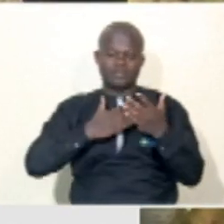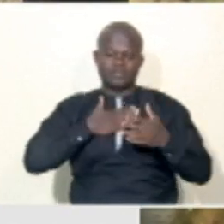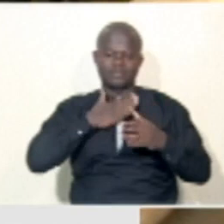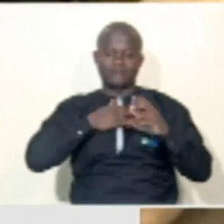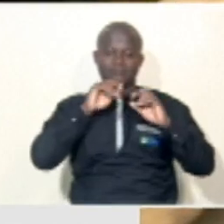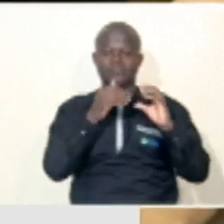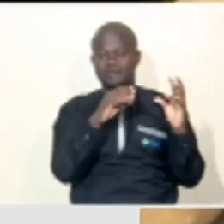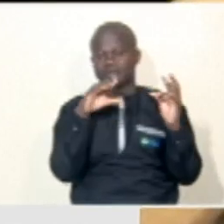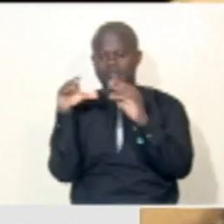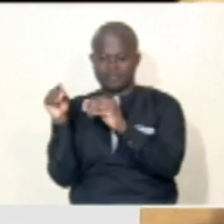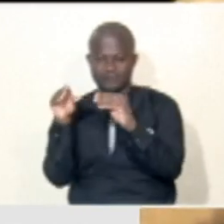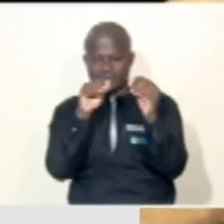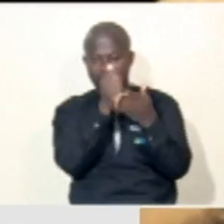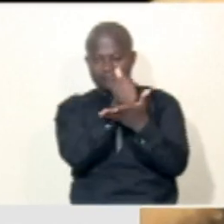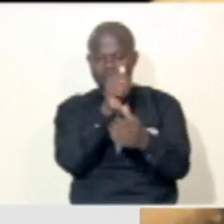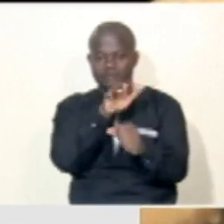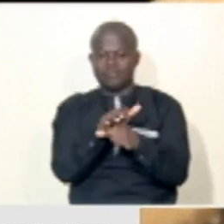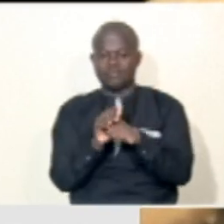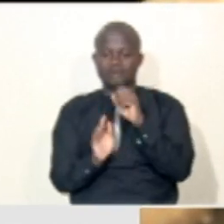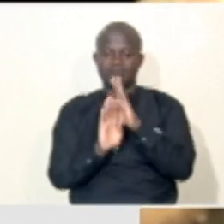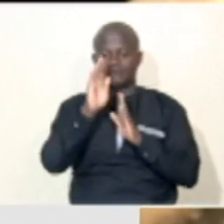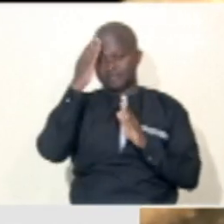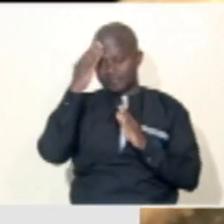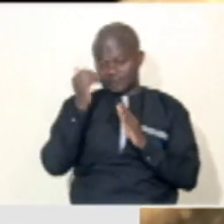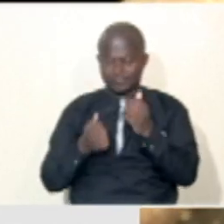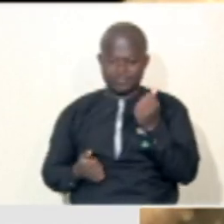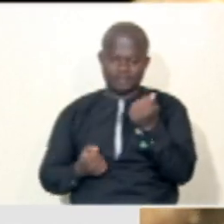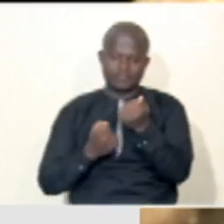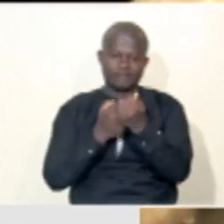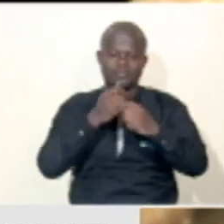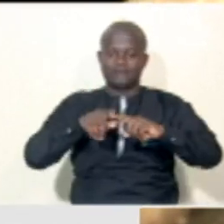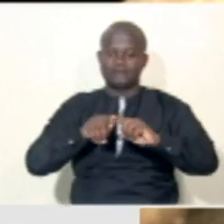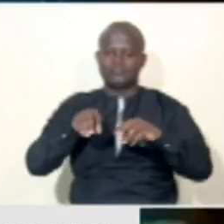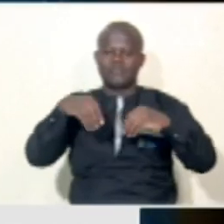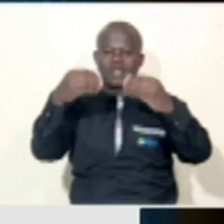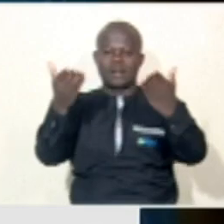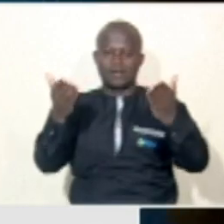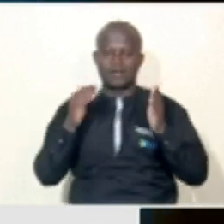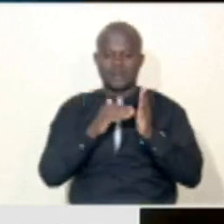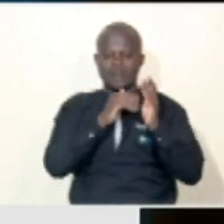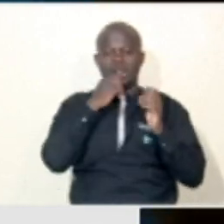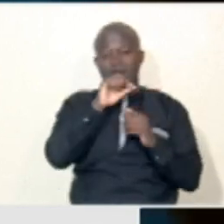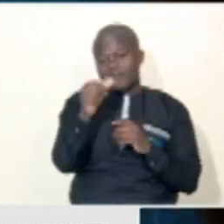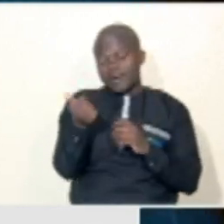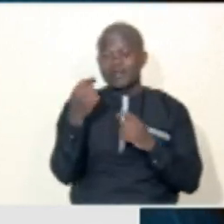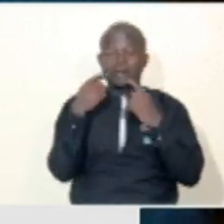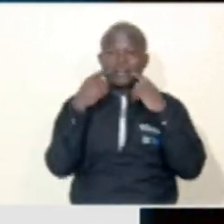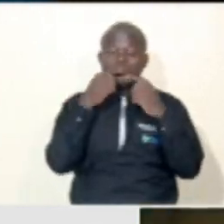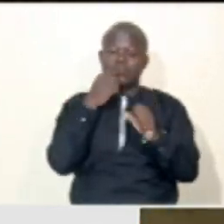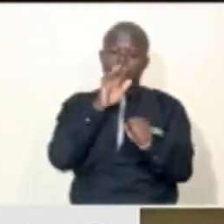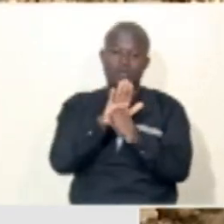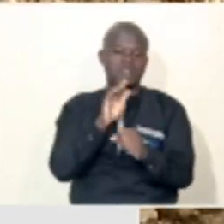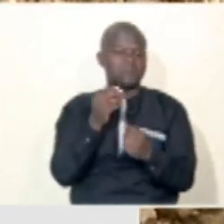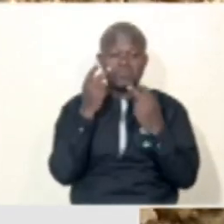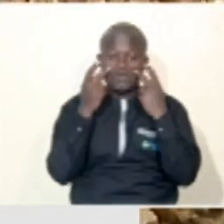za Nyungwe byababereye umusingi mu iterambere kubera ubwo bufasha butandukanye bagiye bahabwa hari abavuga ko hari ibyo basezeranyijwe